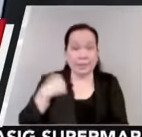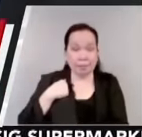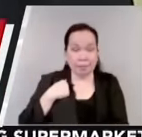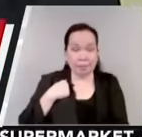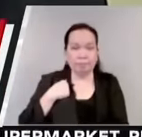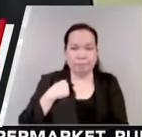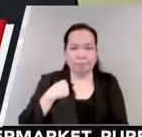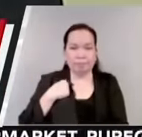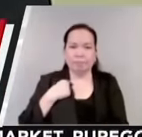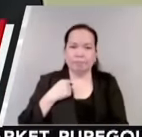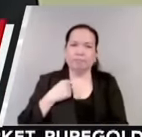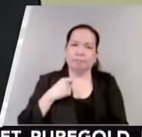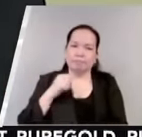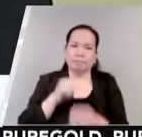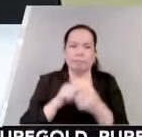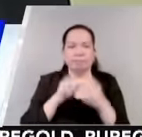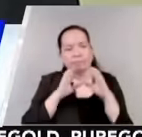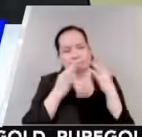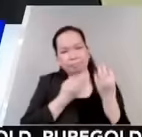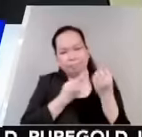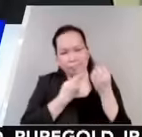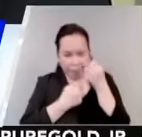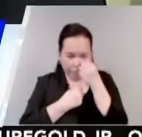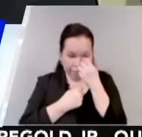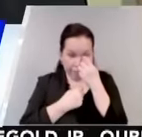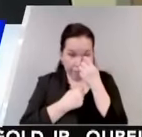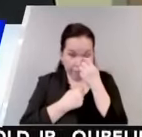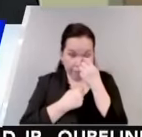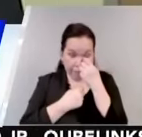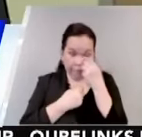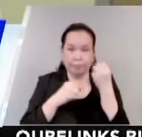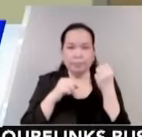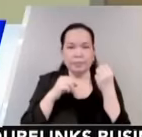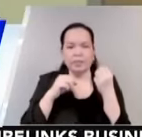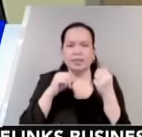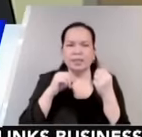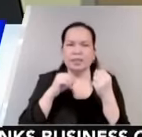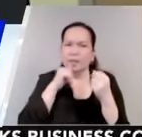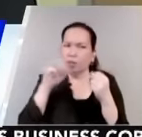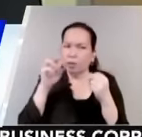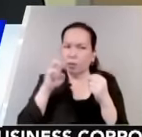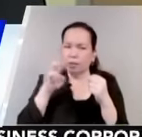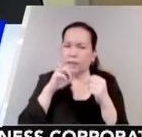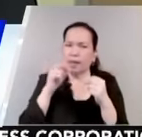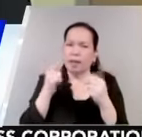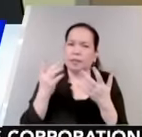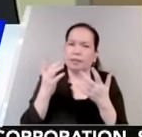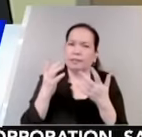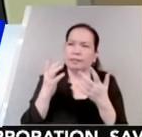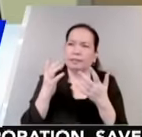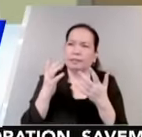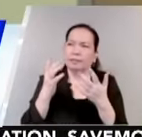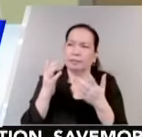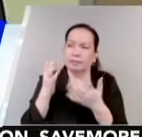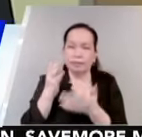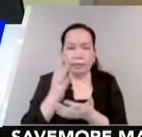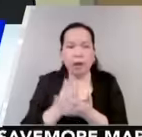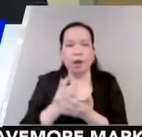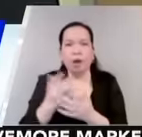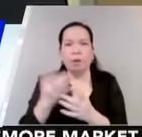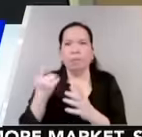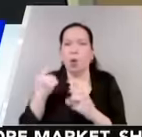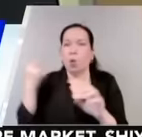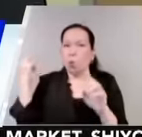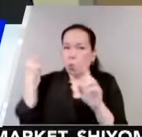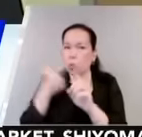syempre, wala namang ano, hindi naman madedefeat yung purpose ng Holy Week which is to